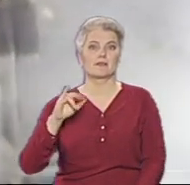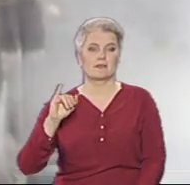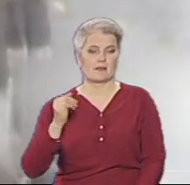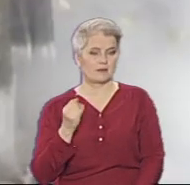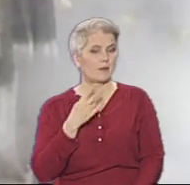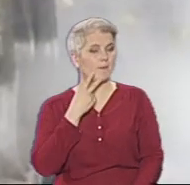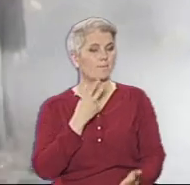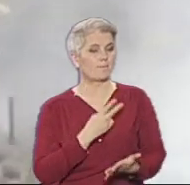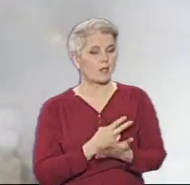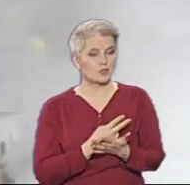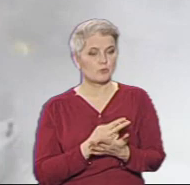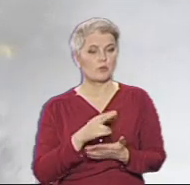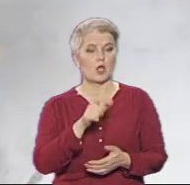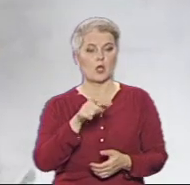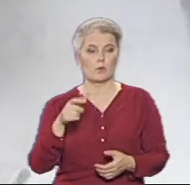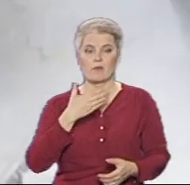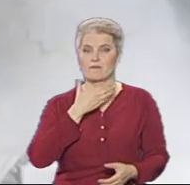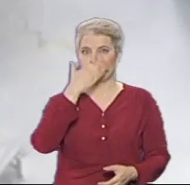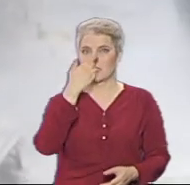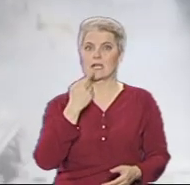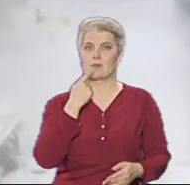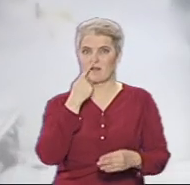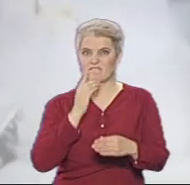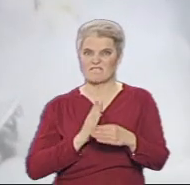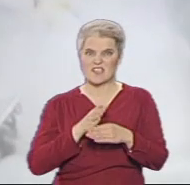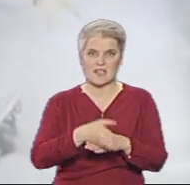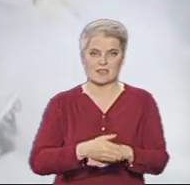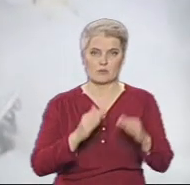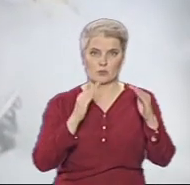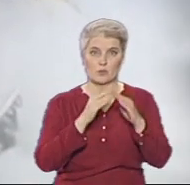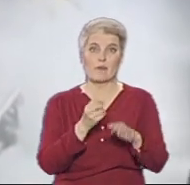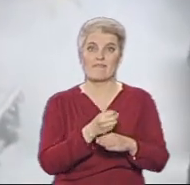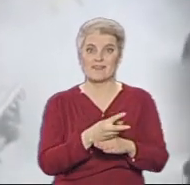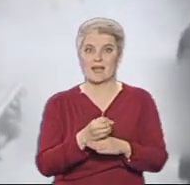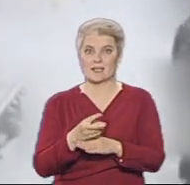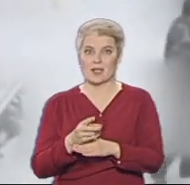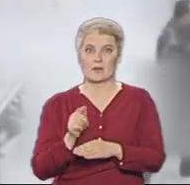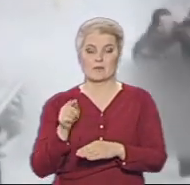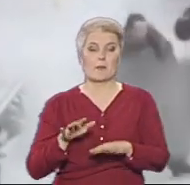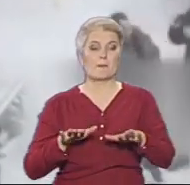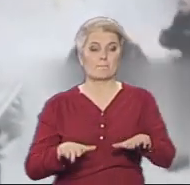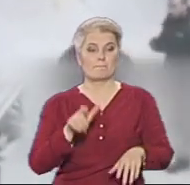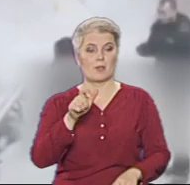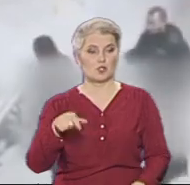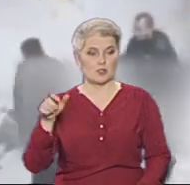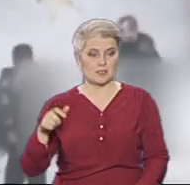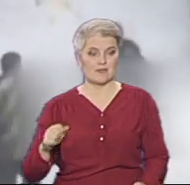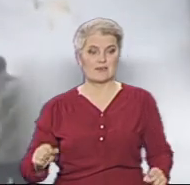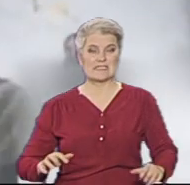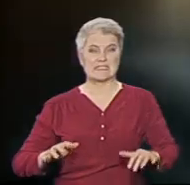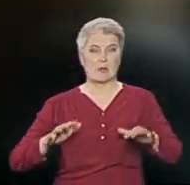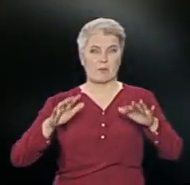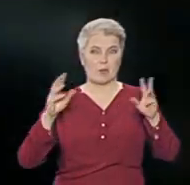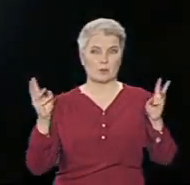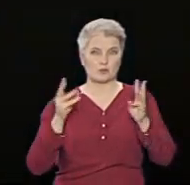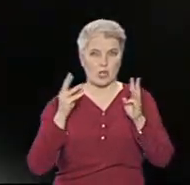Грищук, видно, як люди в масках намагаються вдертися до будівлі і виганяють звідти мешканців. Окрім цього, запалюють димові